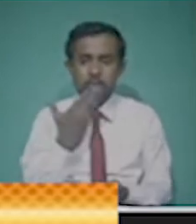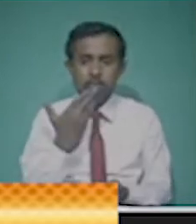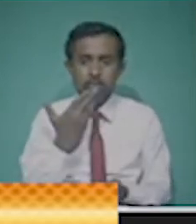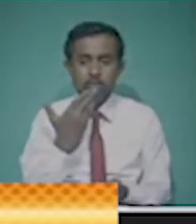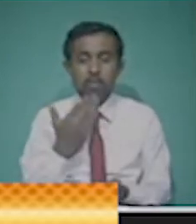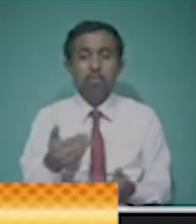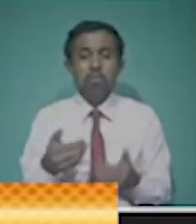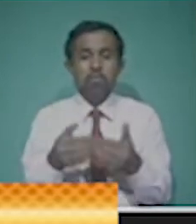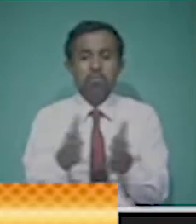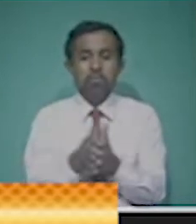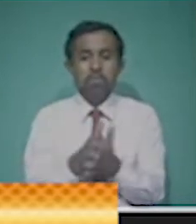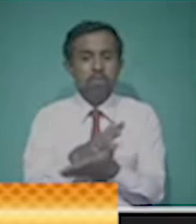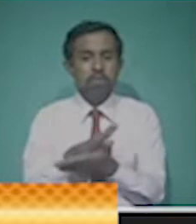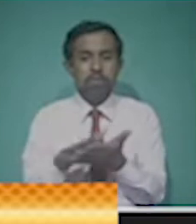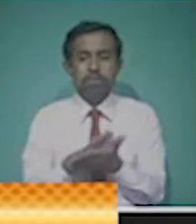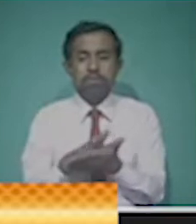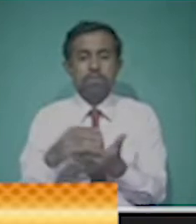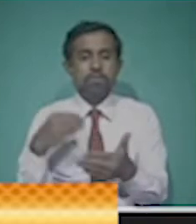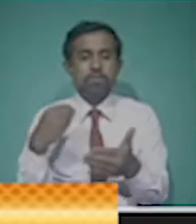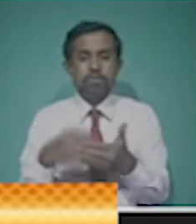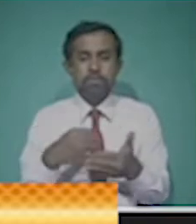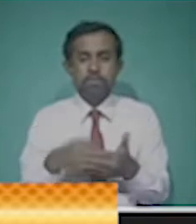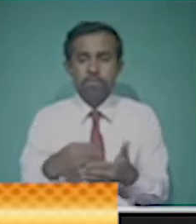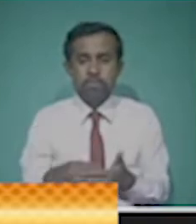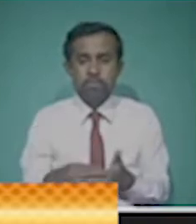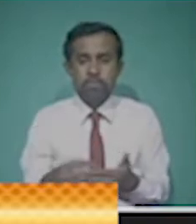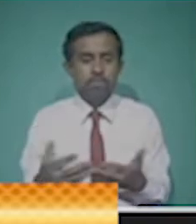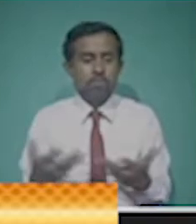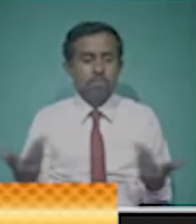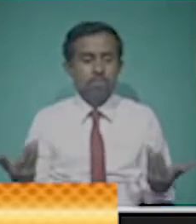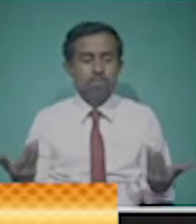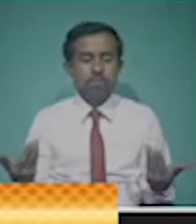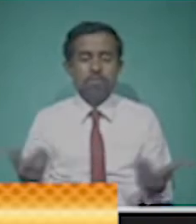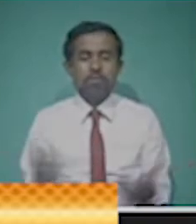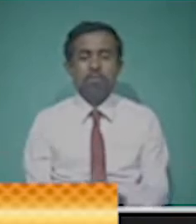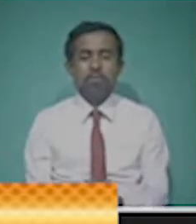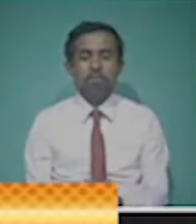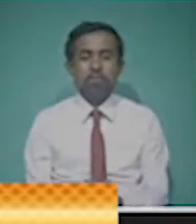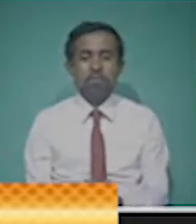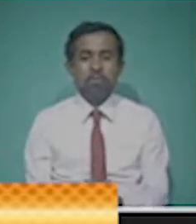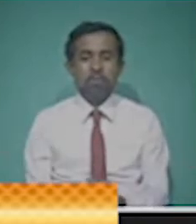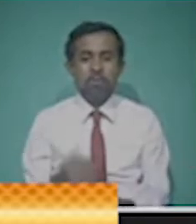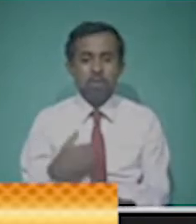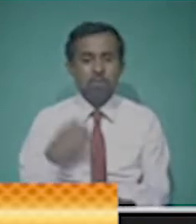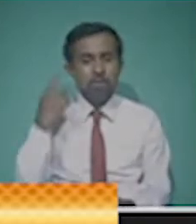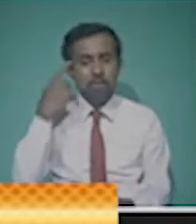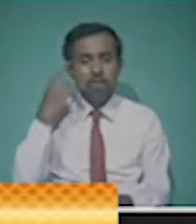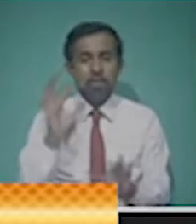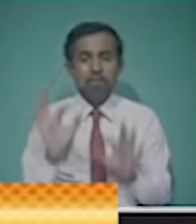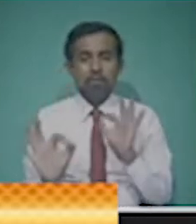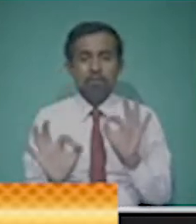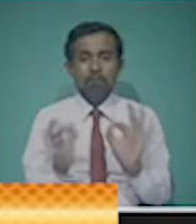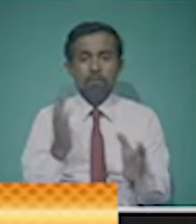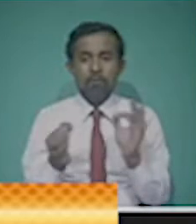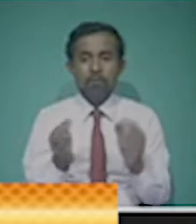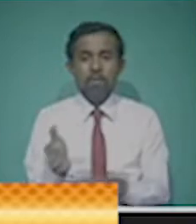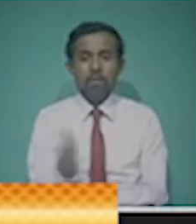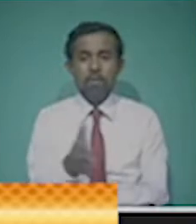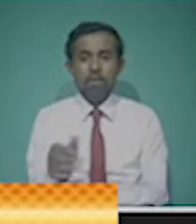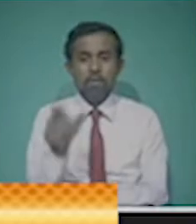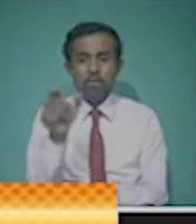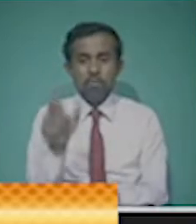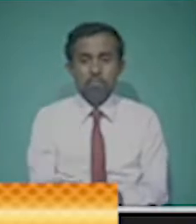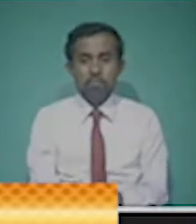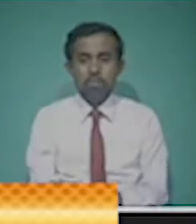சமூர்த்தி கொடுப்பனவு வழங்கப்படுகிறது. இதிலே முழுமையாக பெருந்தோட்ட தொழிலாளர்களுக்கு அநீதி இழைக்கப்பட்டு பாரபட்சம் காட்டப்படுகிறது. குறிப்பாக ஒரு விடயத்தை நான் கூற விரும்புகிறேன். குறிப்பாக